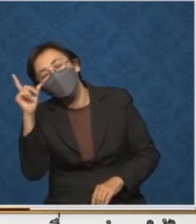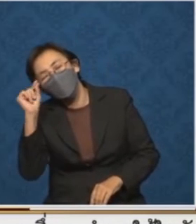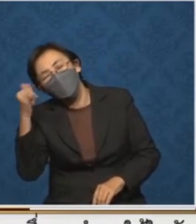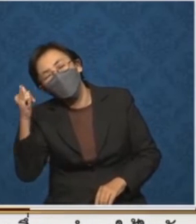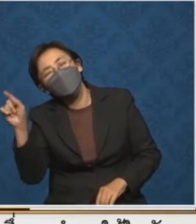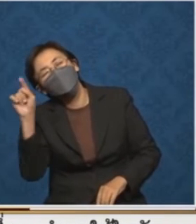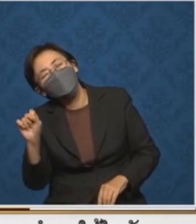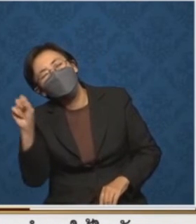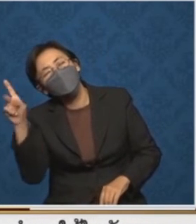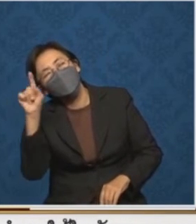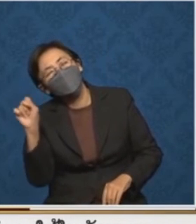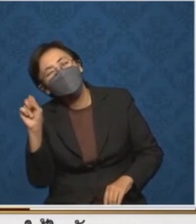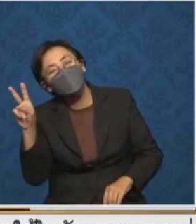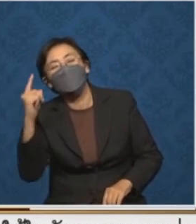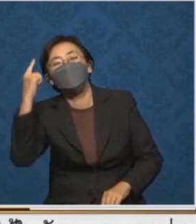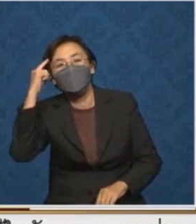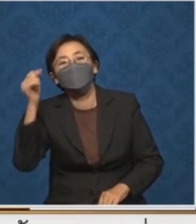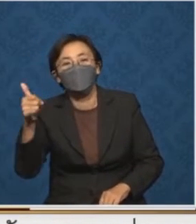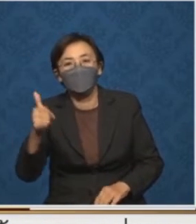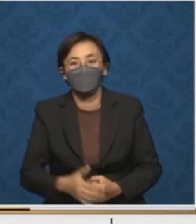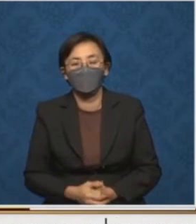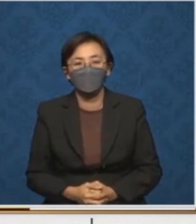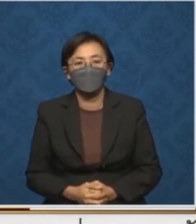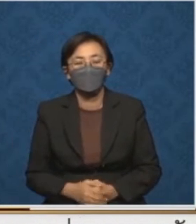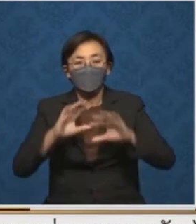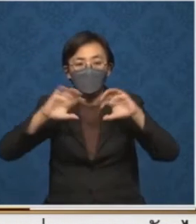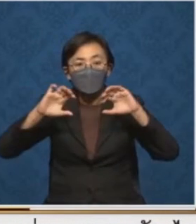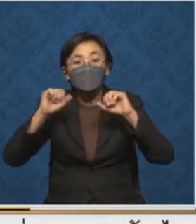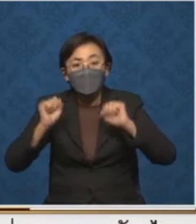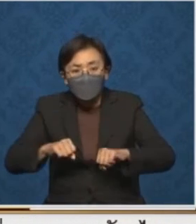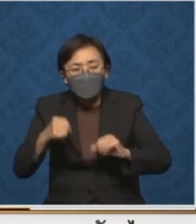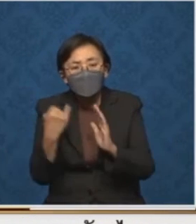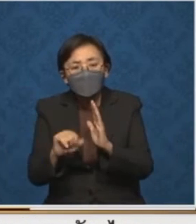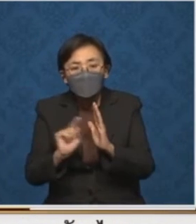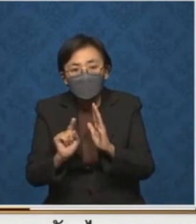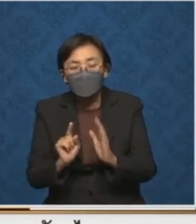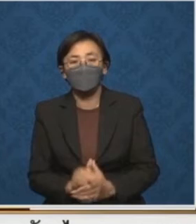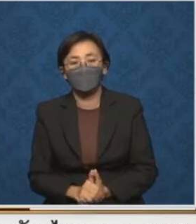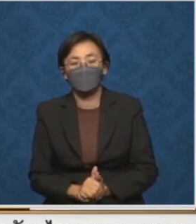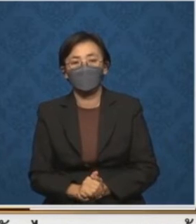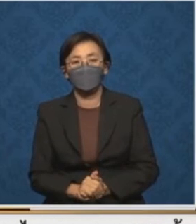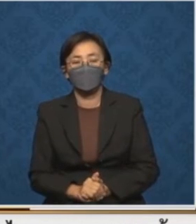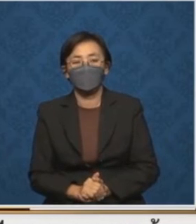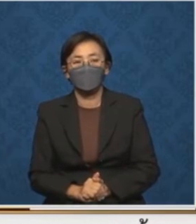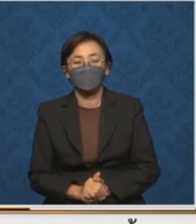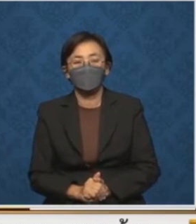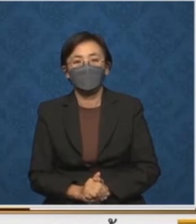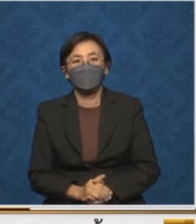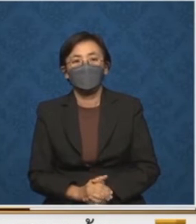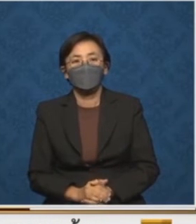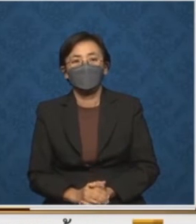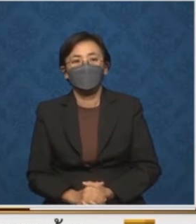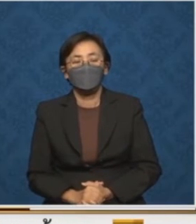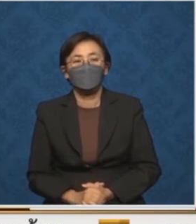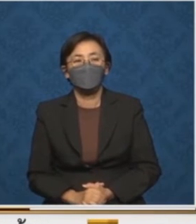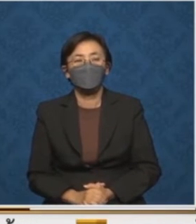เพิ่งซื้อหลังจากมีปัญหาเพิ่งซื้ออย่างดันทุรังซื้อต้ใช้คำนี้ท่วาสม